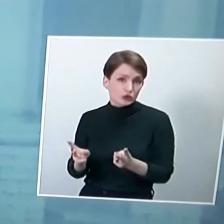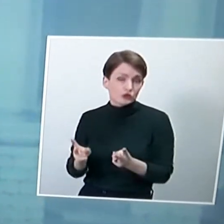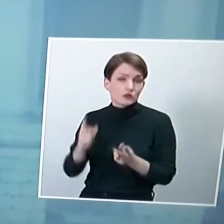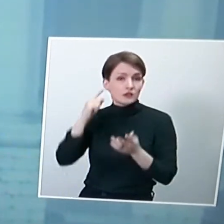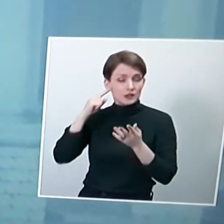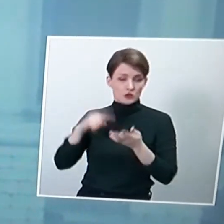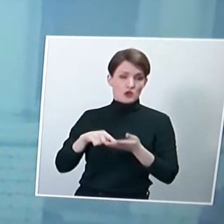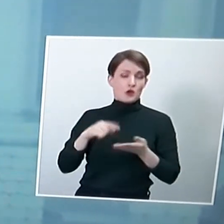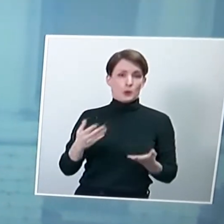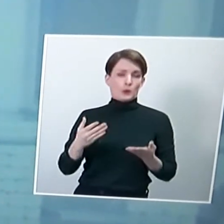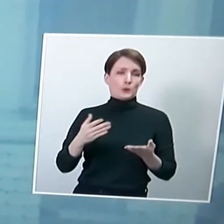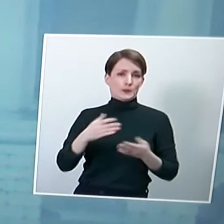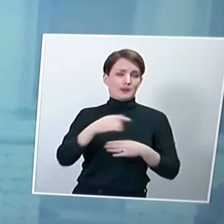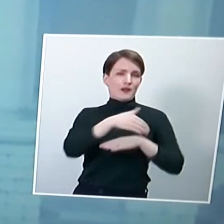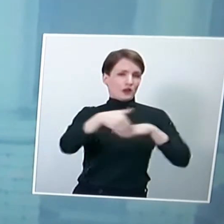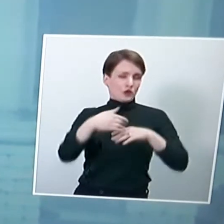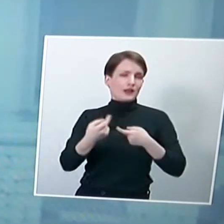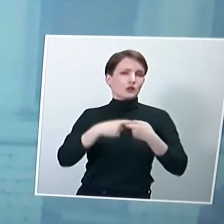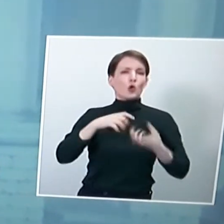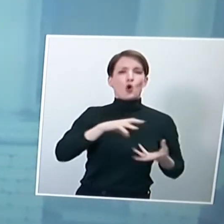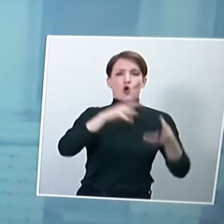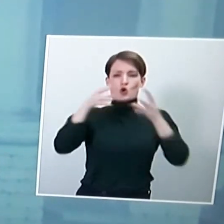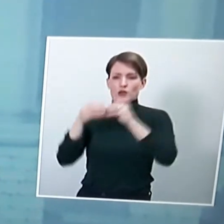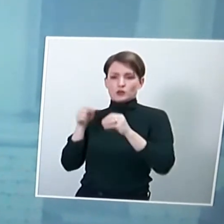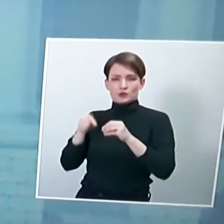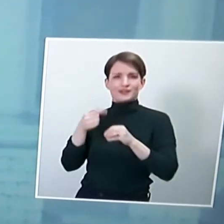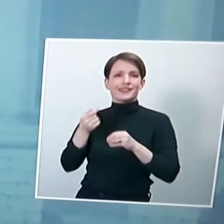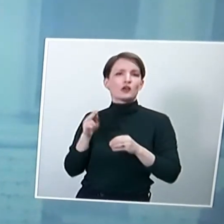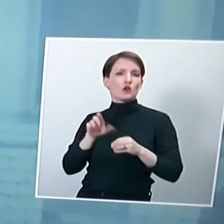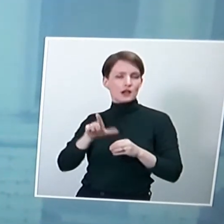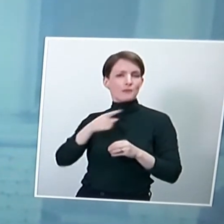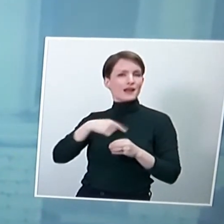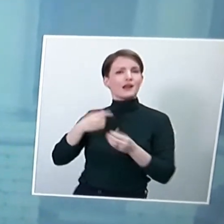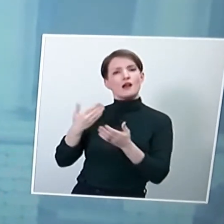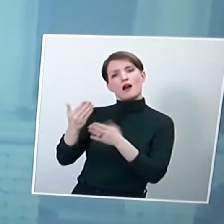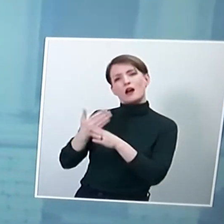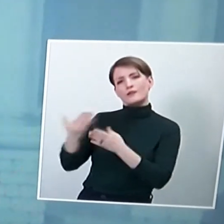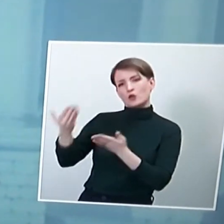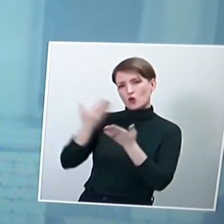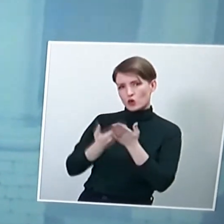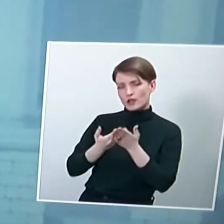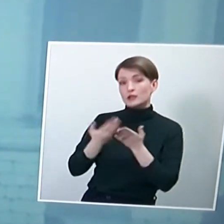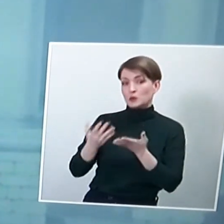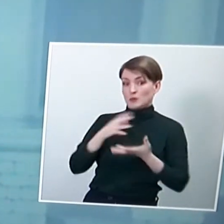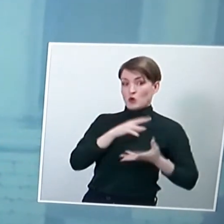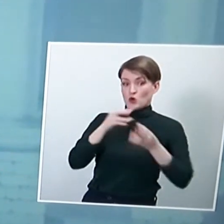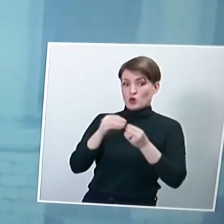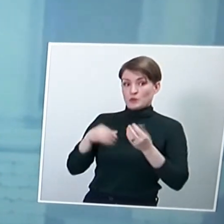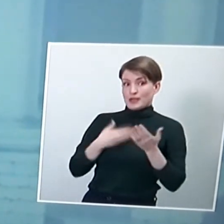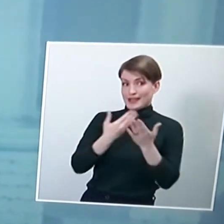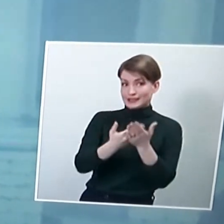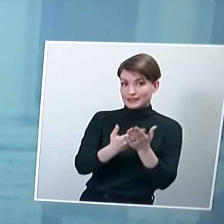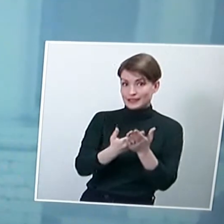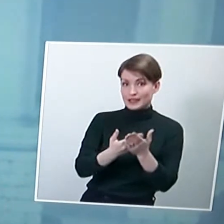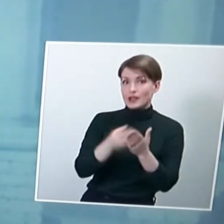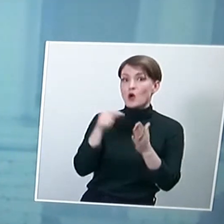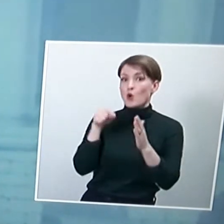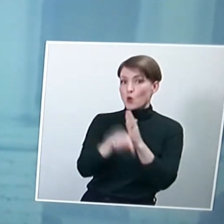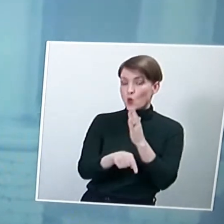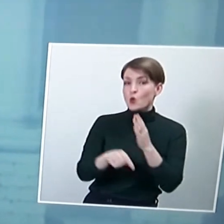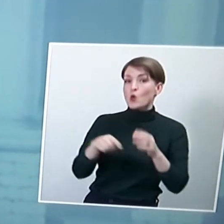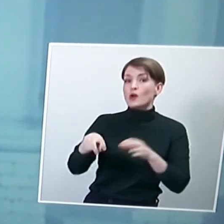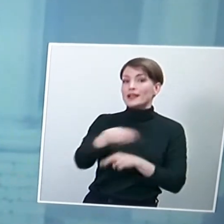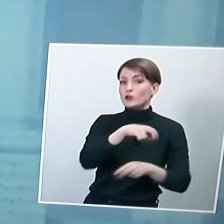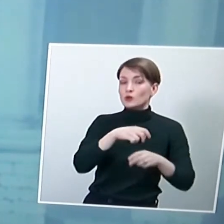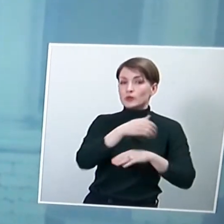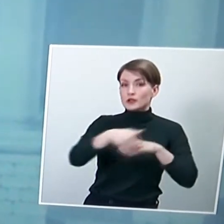on kokonaisuudesta ja Terveyden ja hyvinvoinnin laitos on arvioinut meille, että tällä kokonaisuudella, jota nyt esitetään, jossa on sekä liikkumisen